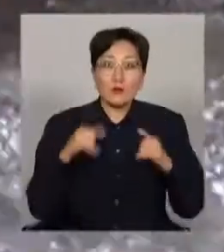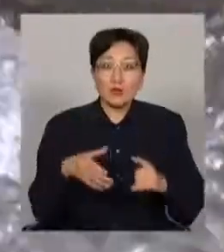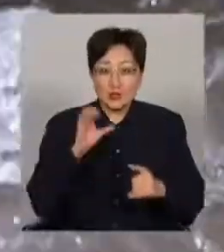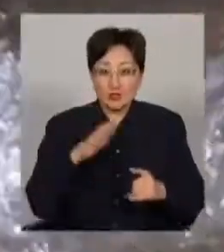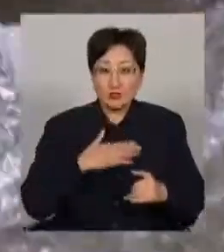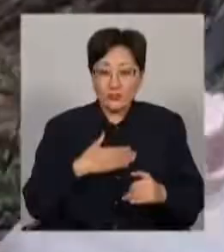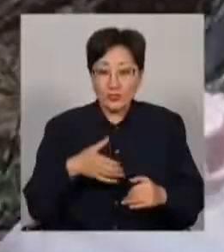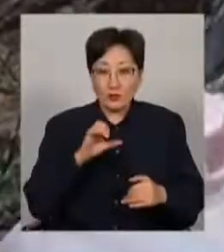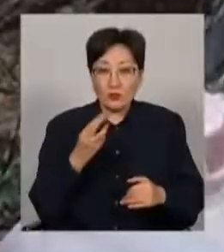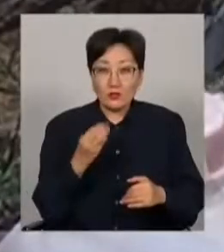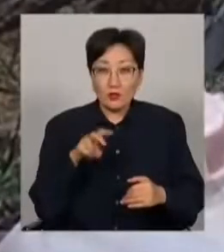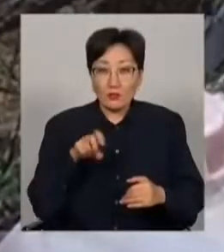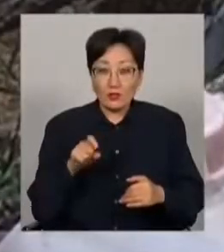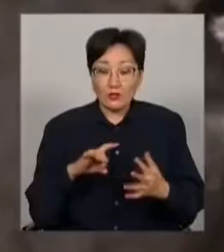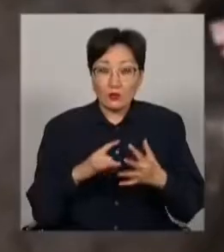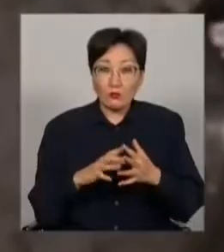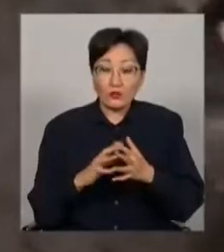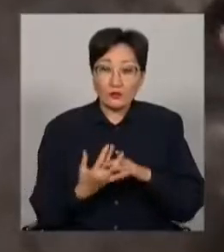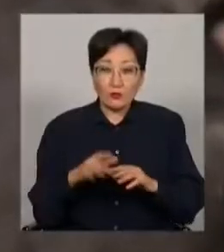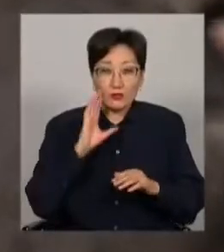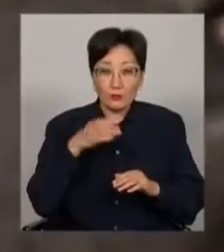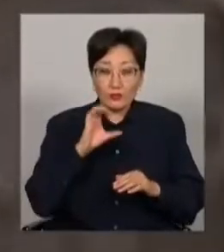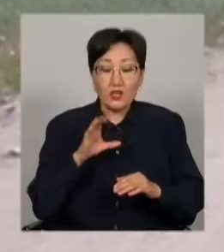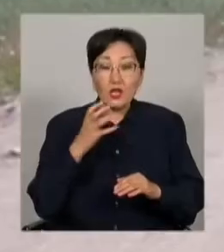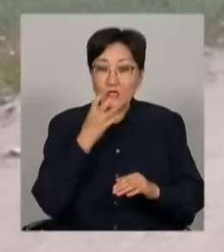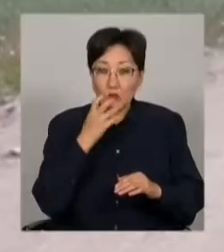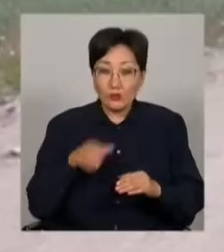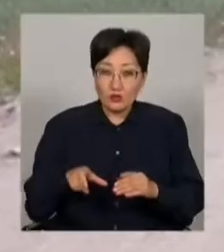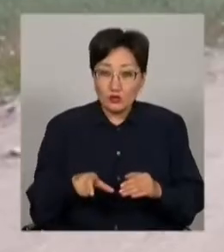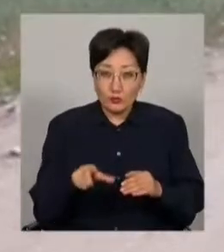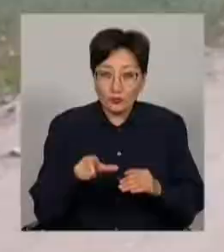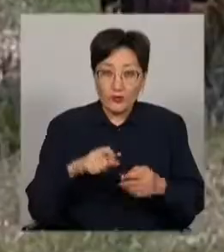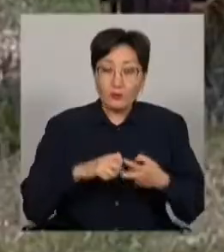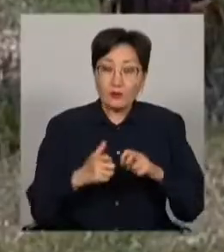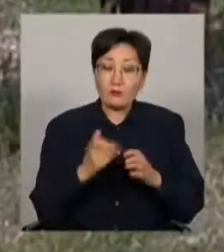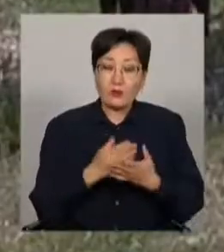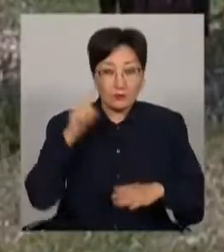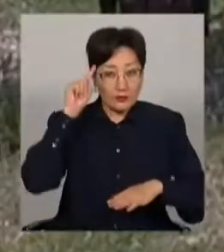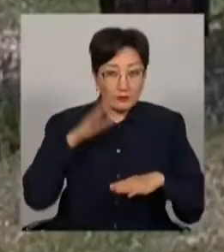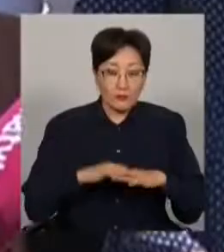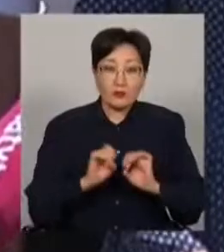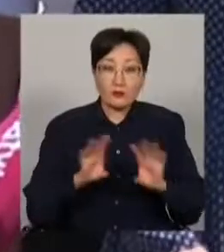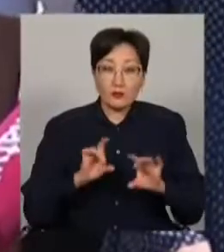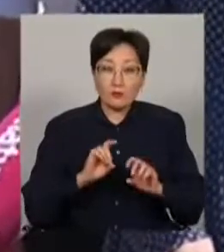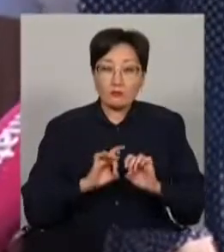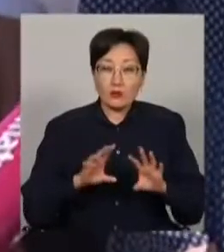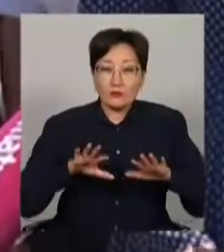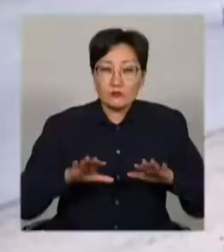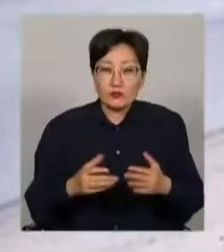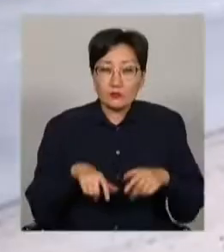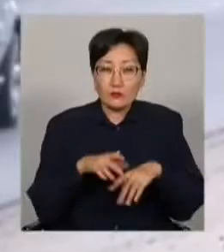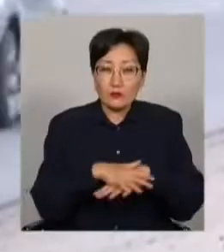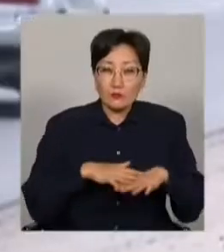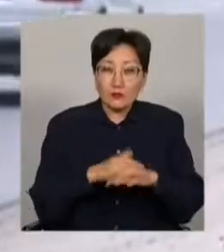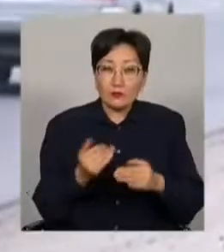ішеміз. Шамалған ауылының тұрғындары ауыз судан бөлек жылумен жолға да жарымай отыр. Әкімдік айтқан әңгімеден шаршадық деген тұрғындардың сөзін